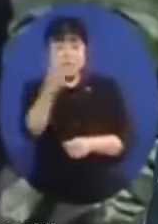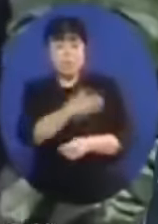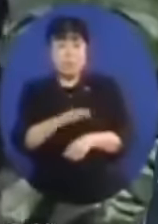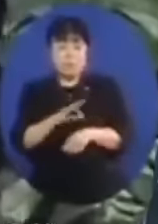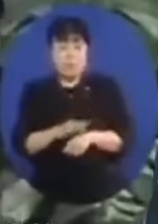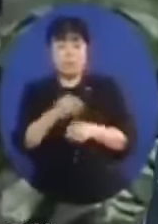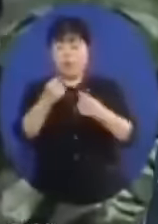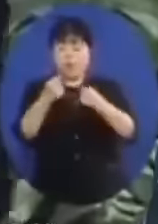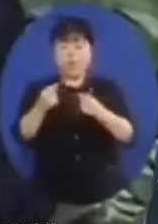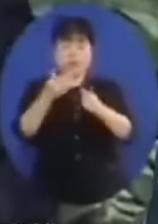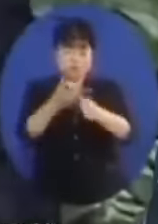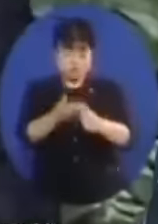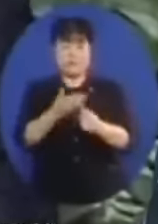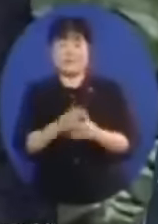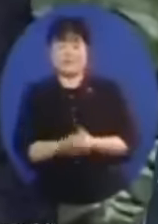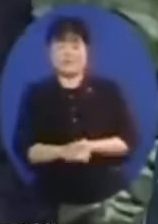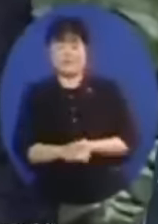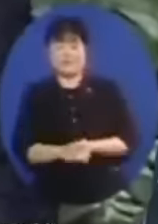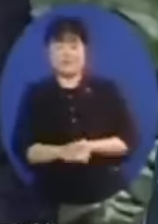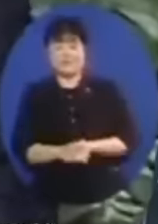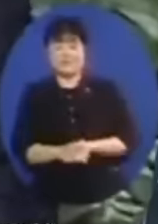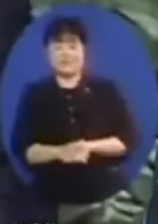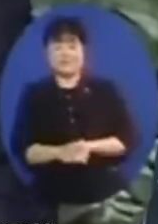몸도 건강하게 만들어주시는 것입니다.